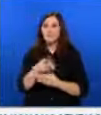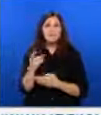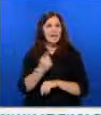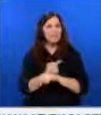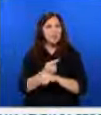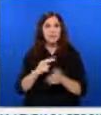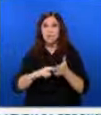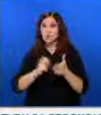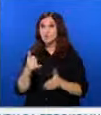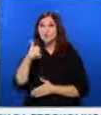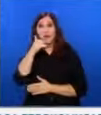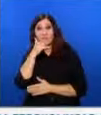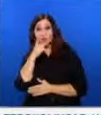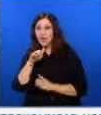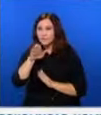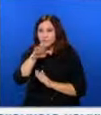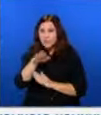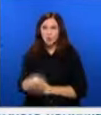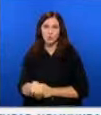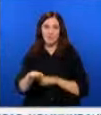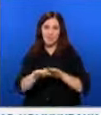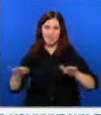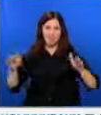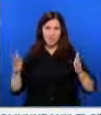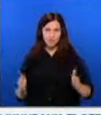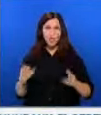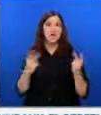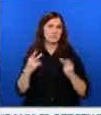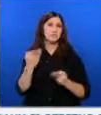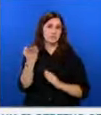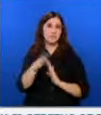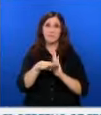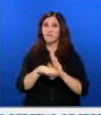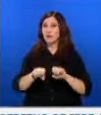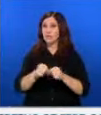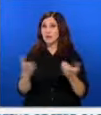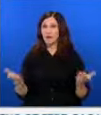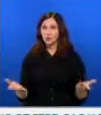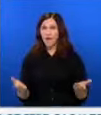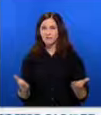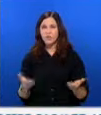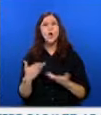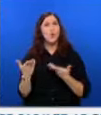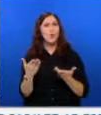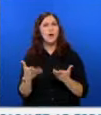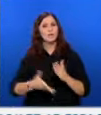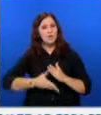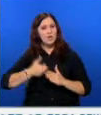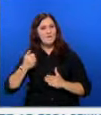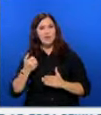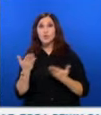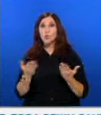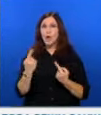да изключват телефоните си и да ги оставят на чиновете. Разбира се, тези правила се нарушават. Когато ги вадят,